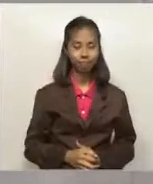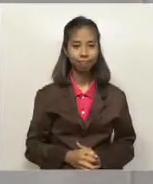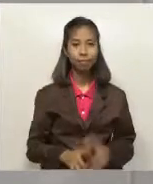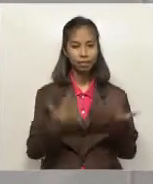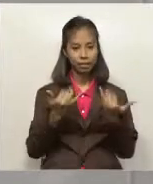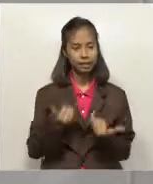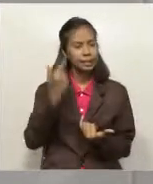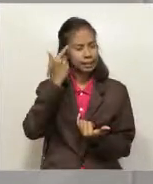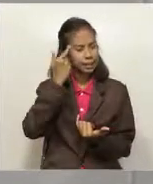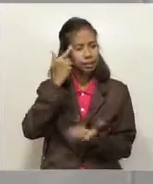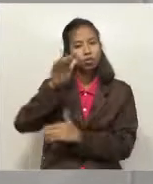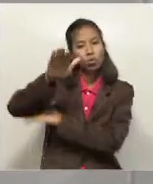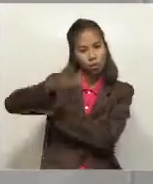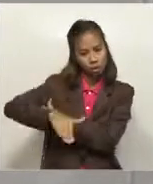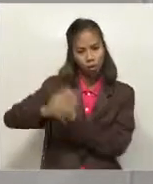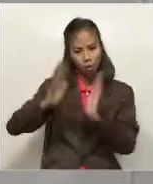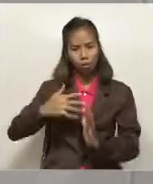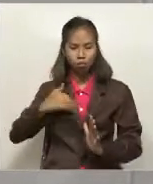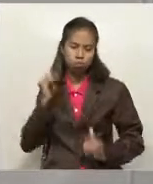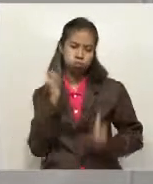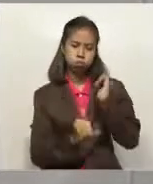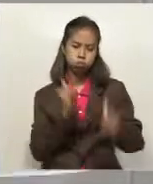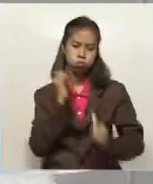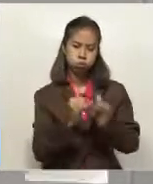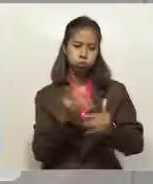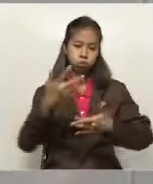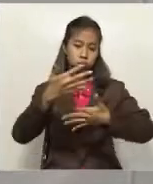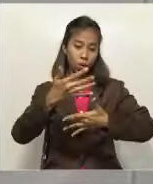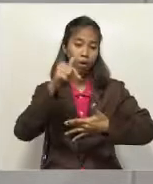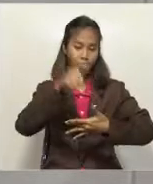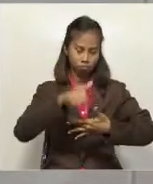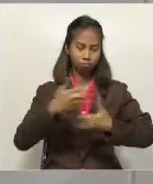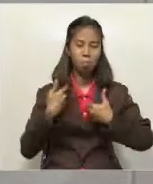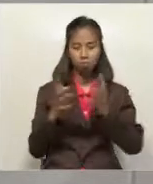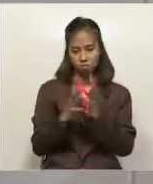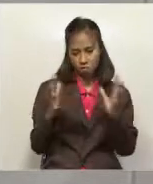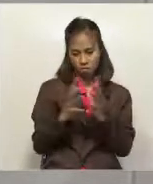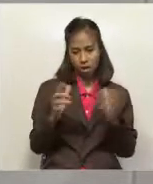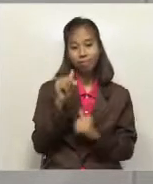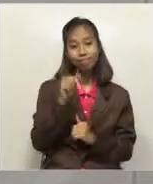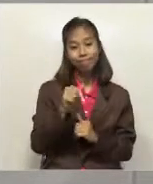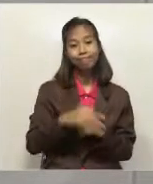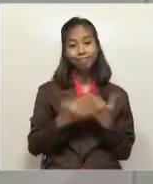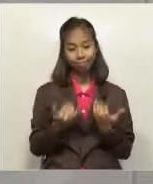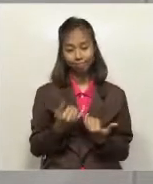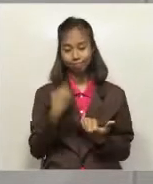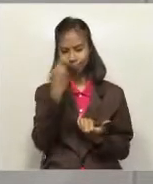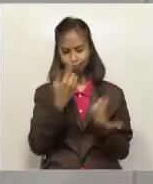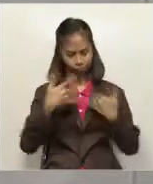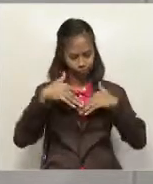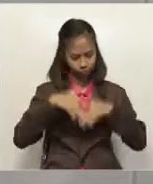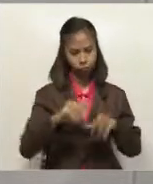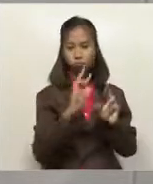คาดว่าในช่วงเย็นวันนี้นะคะจะมีผู้มาร่วมงานเทศกาลกินเจที่เยาวราชนั้นคึกคักเป็นพิเศษค่ะเพราะฉะนั้นผู้ร่วมงานก็ขอ